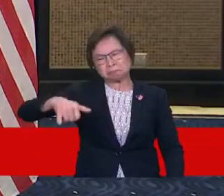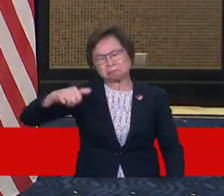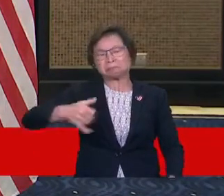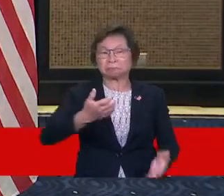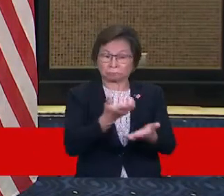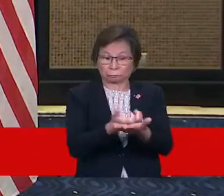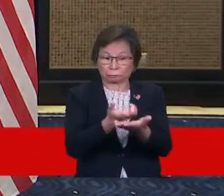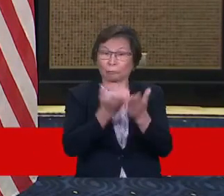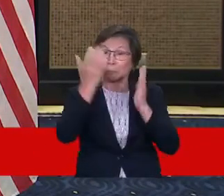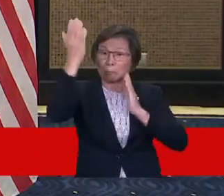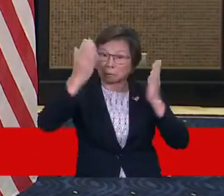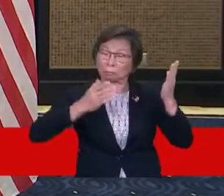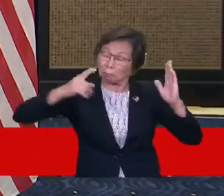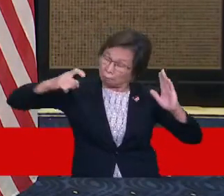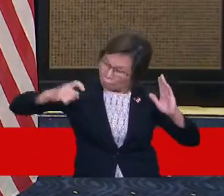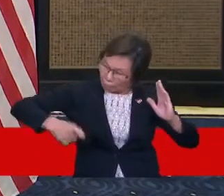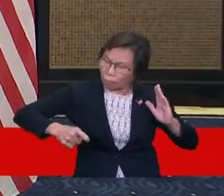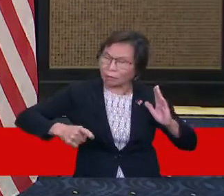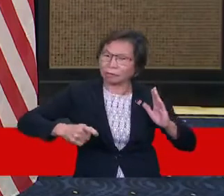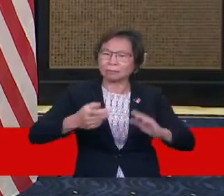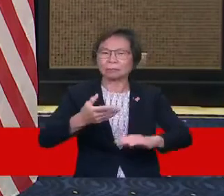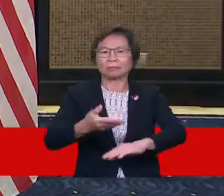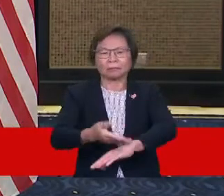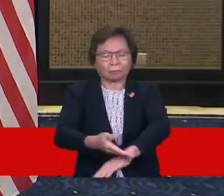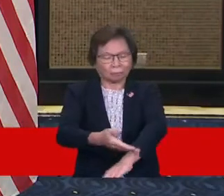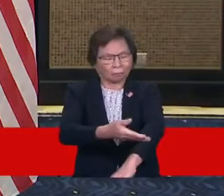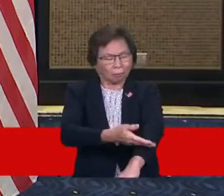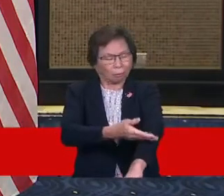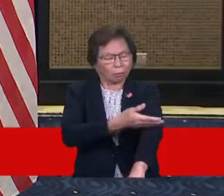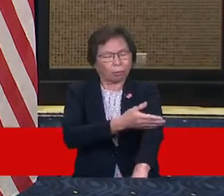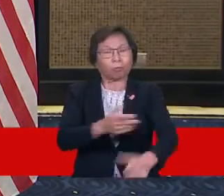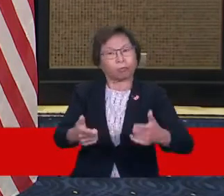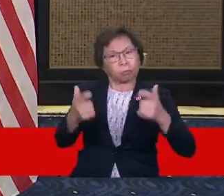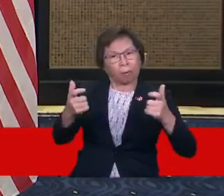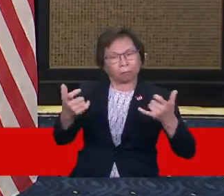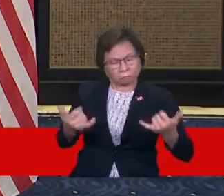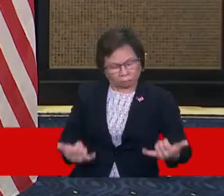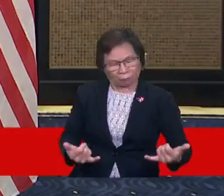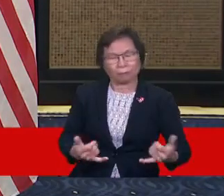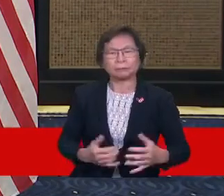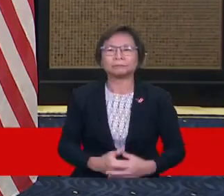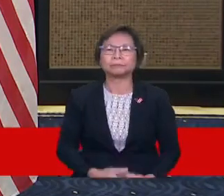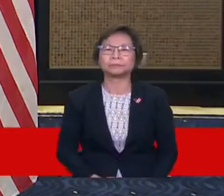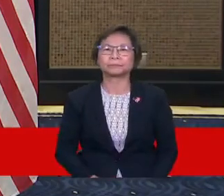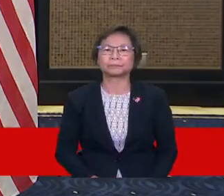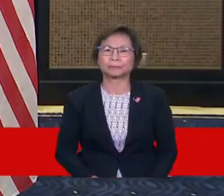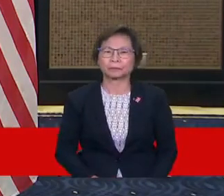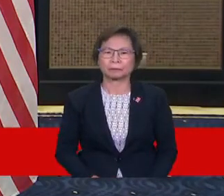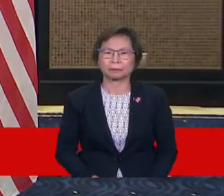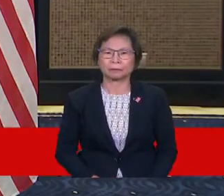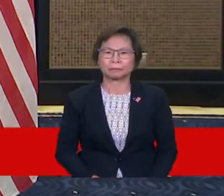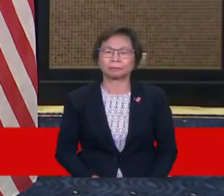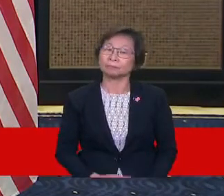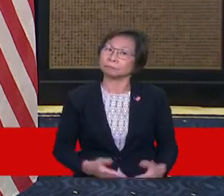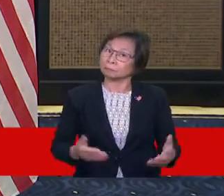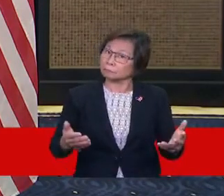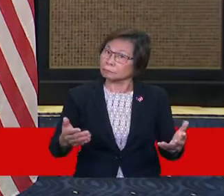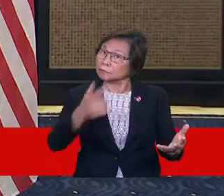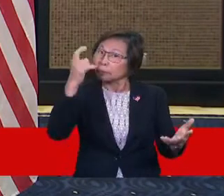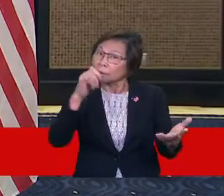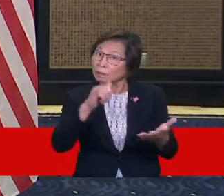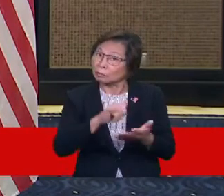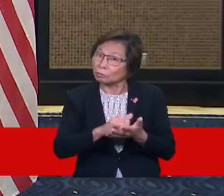ekonomi negara perlu dipulihkan dengan segera hubungan itu barisan kabinet